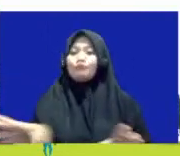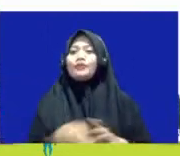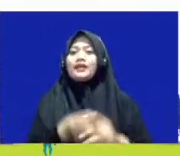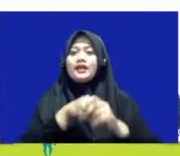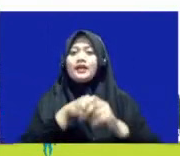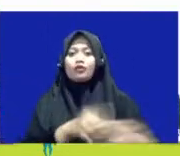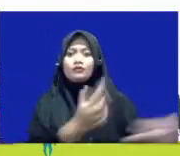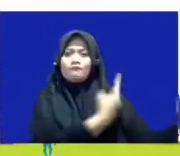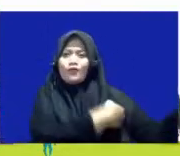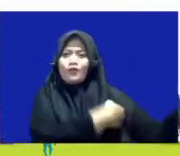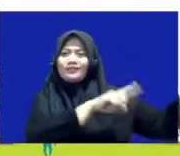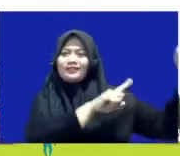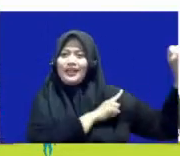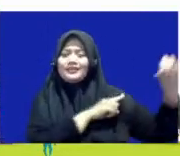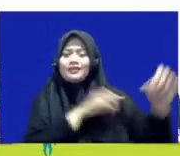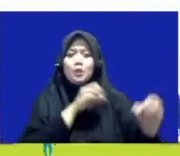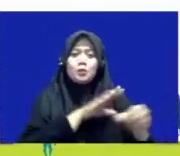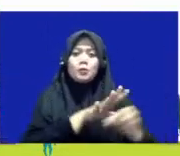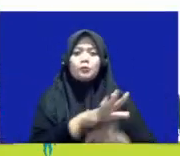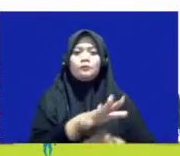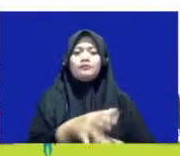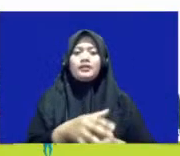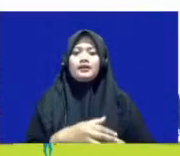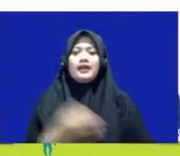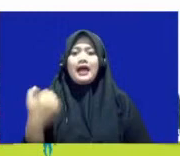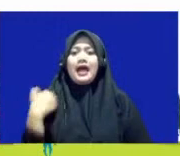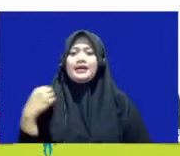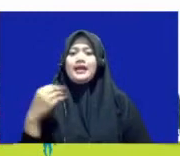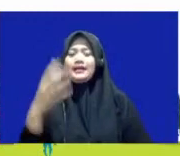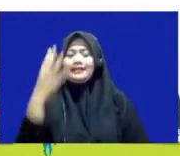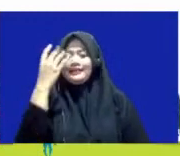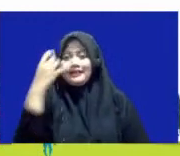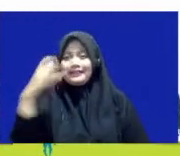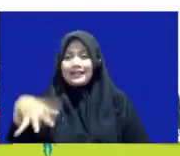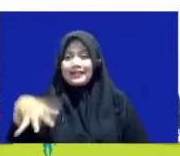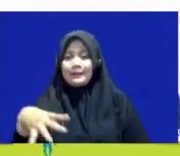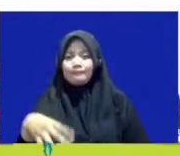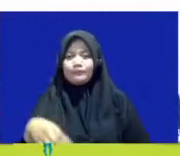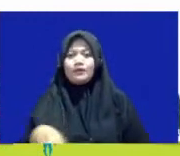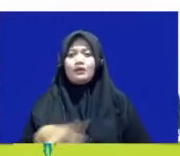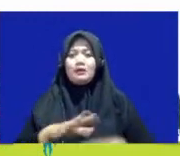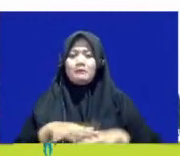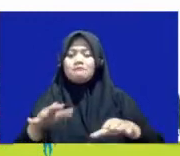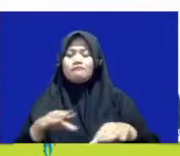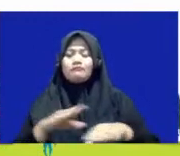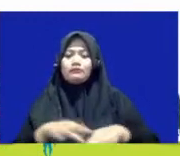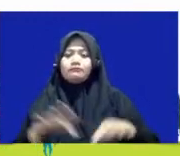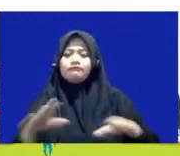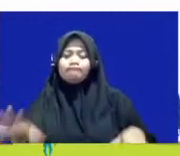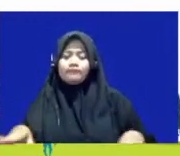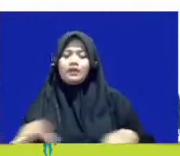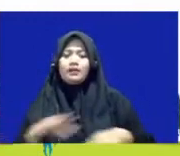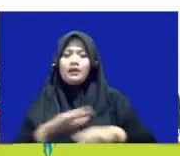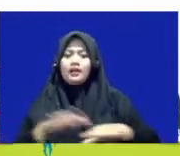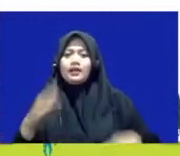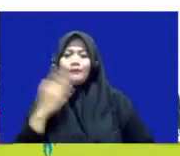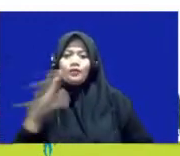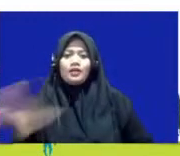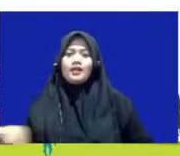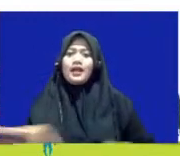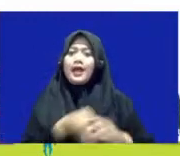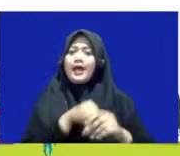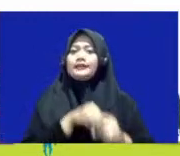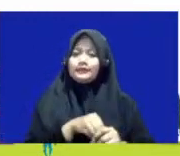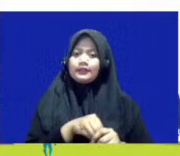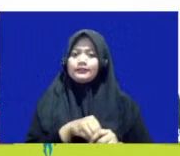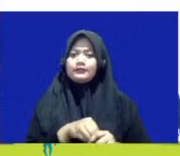potensi-potensi sumber daya yang ada di desa. Para pemuda kami rangkul, tokoh masyarakat, tokoh agama, dan